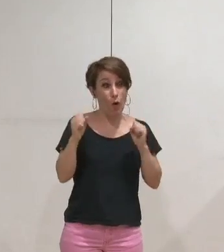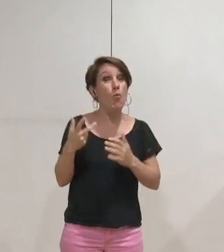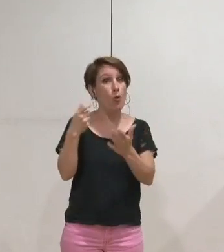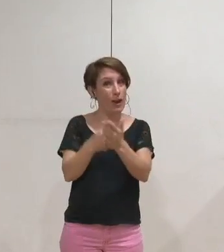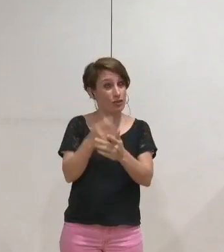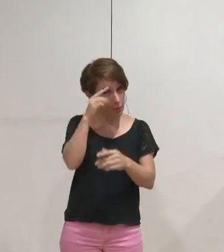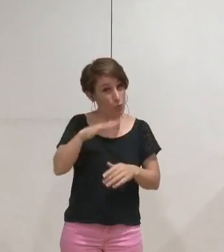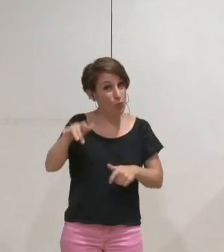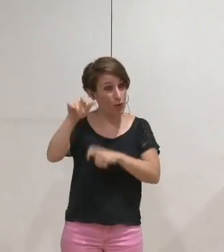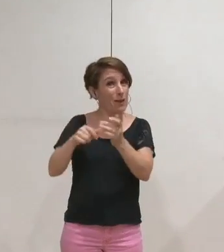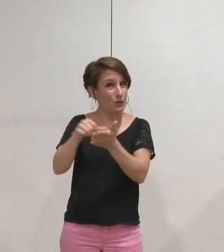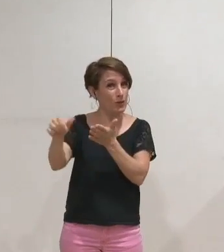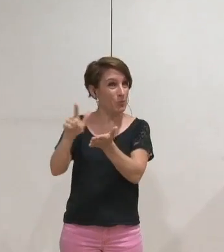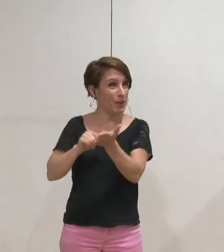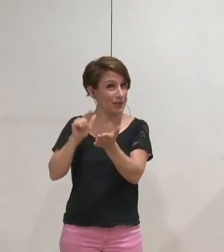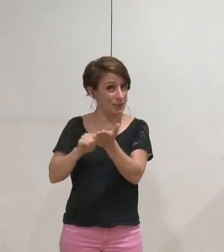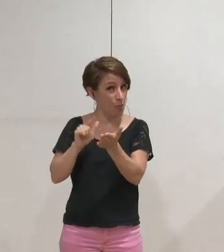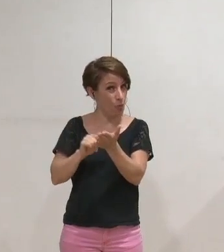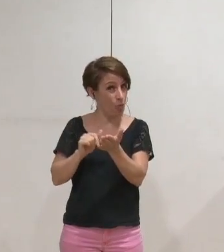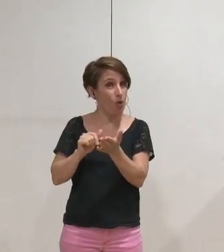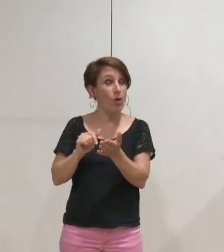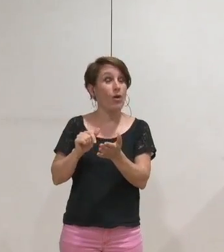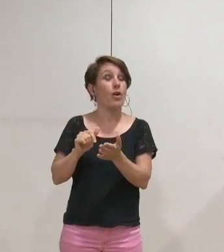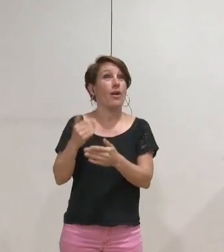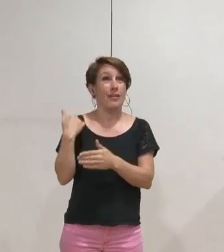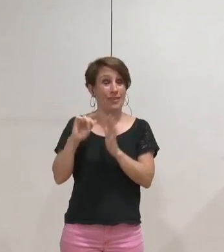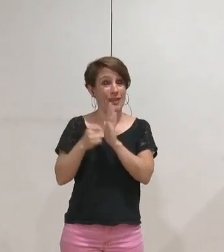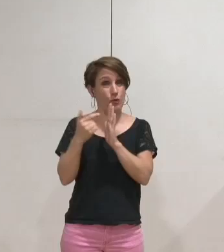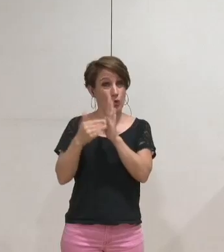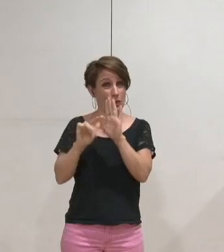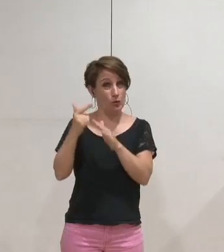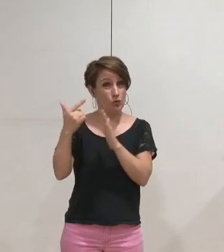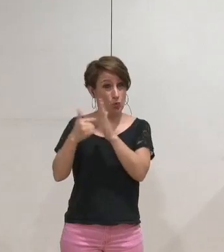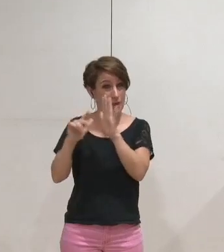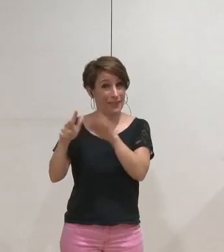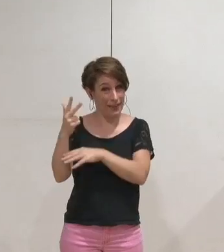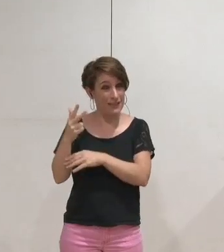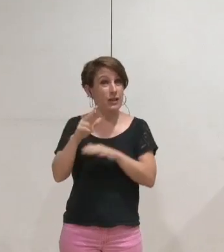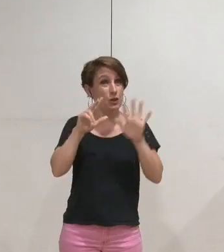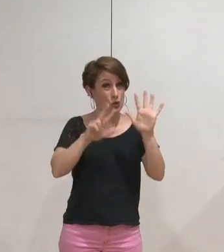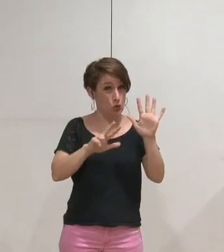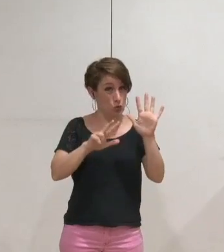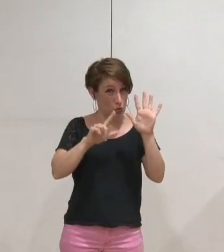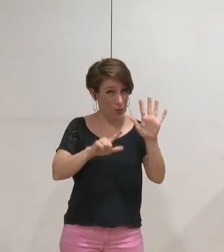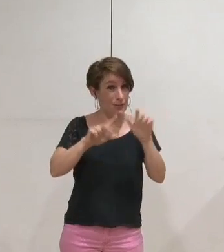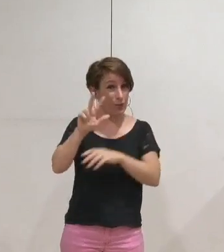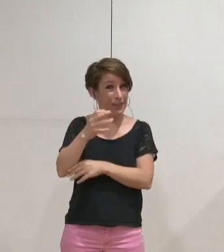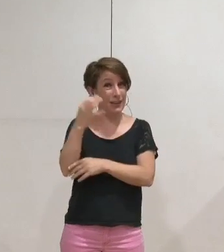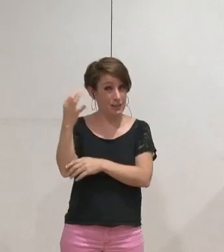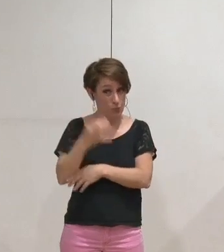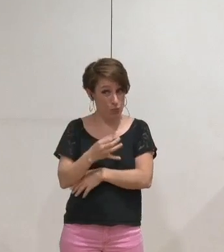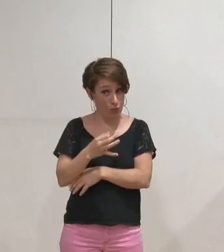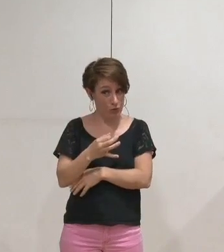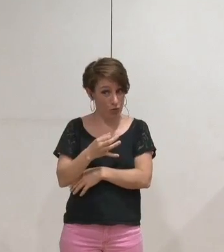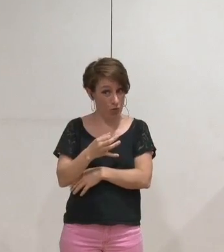en 2012-23 73% des passcultures étit pour les les non